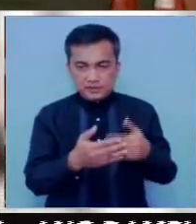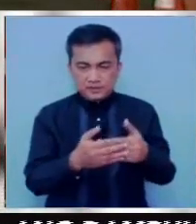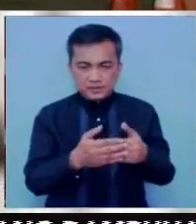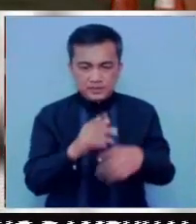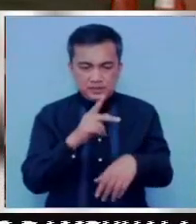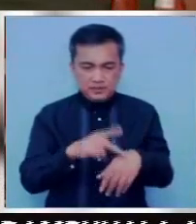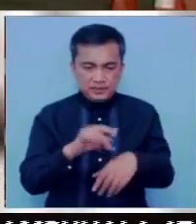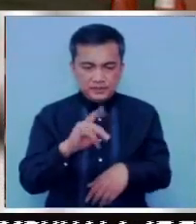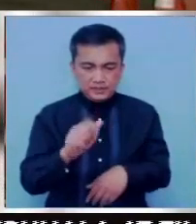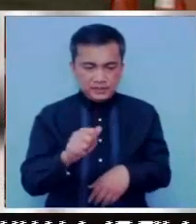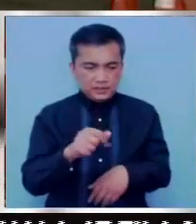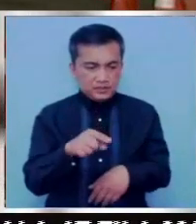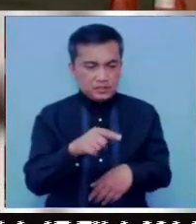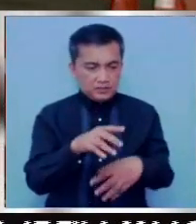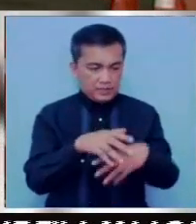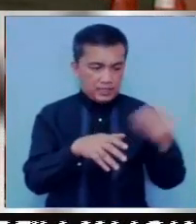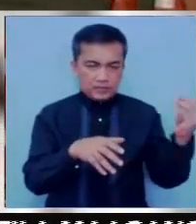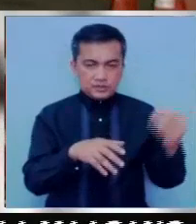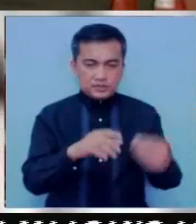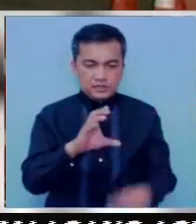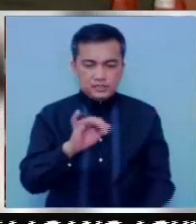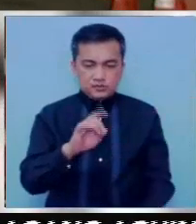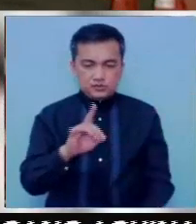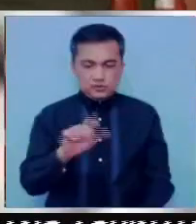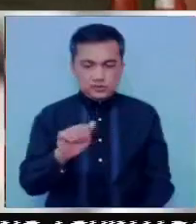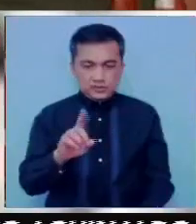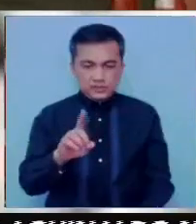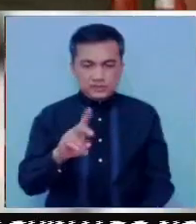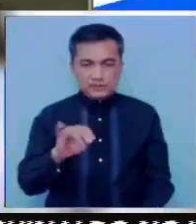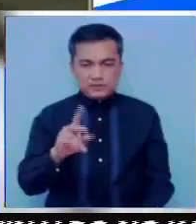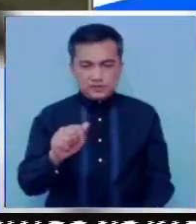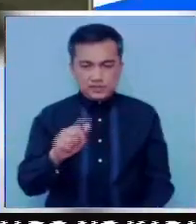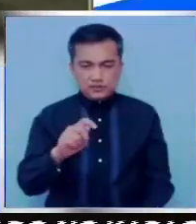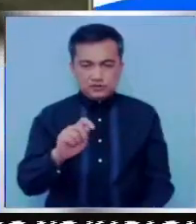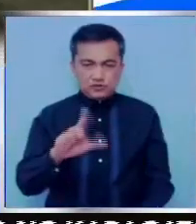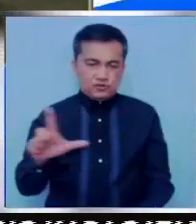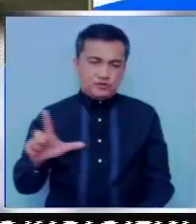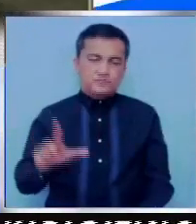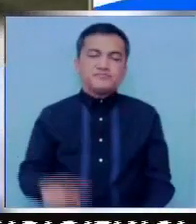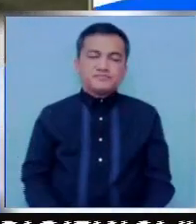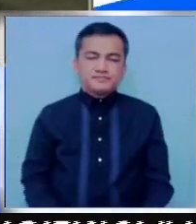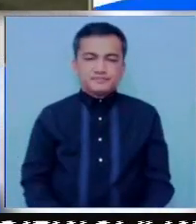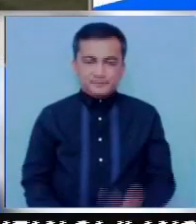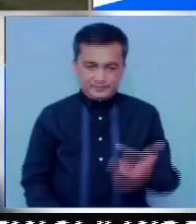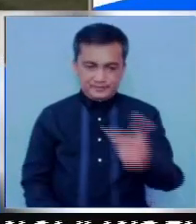naman mag-exit sa Ciudad de Victoria Toll Plaza. Balik sa'yo, Vicky. Maraming salamat sa'yo, Ian Cruz.